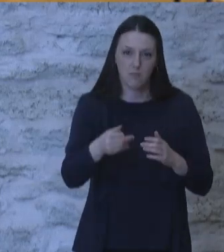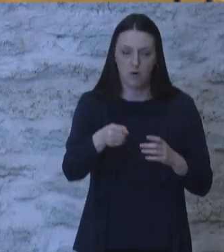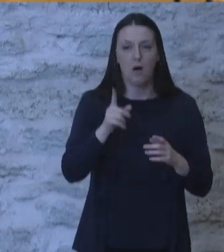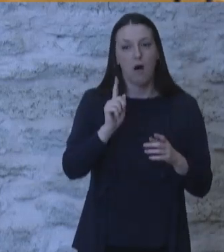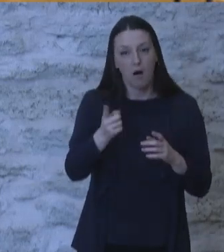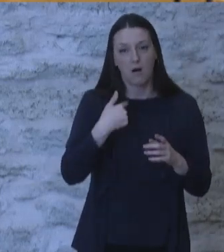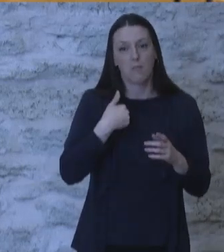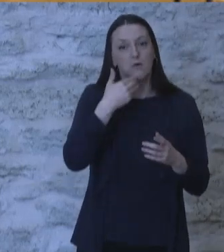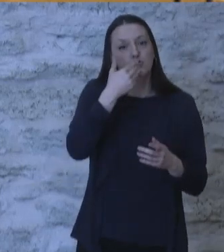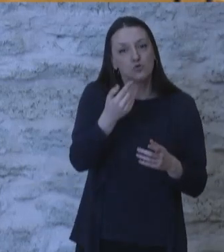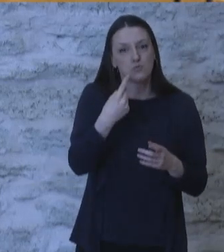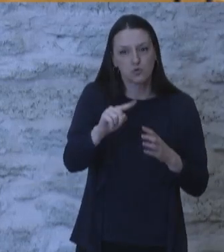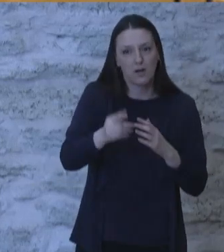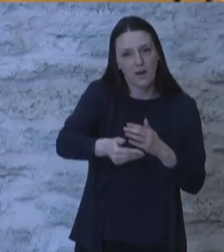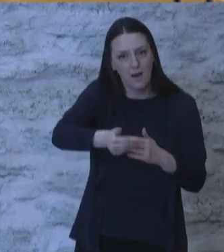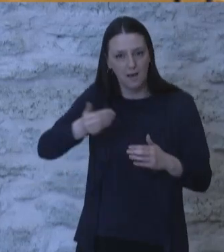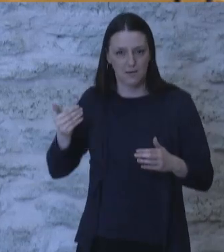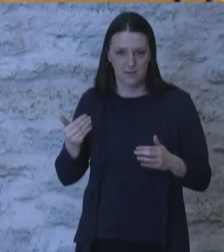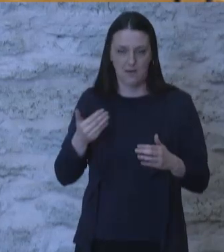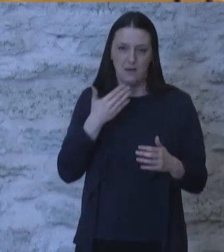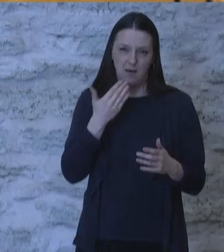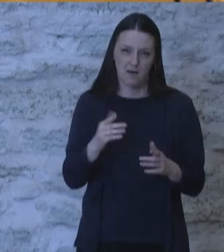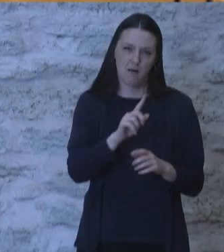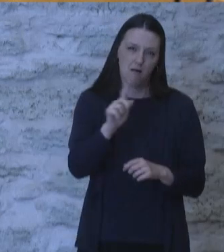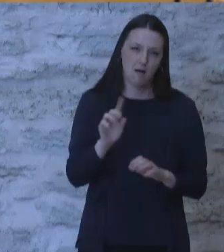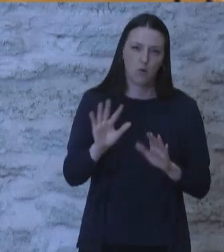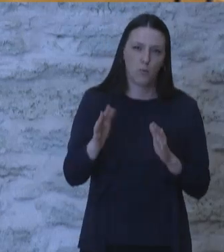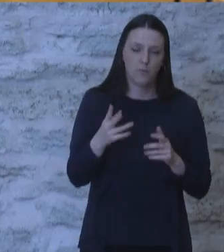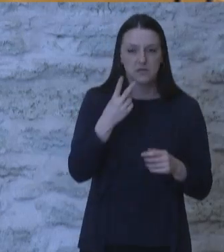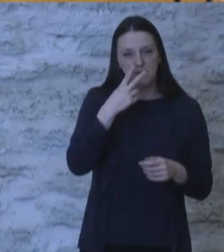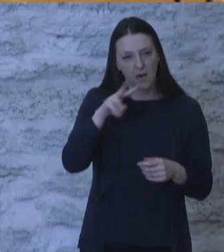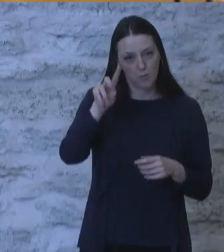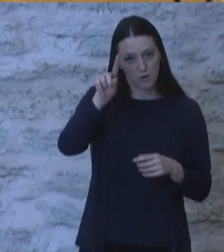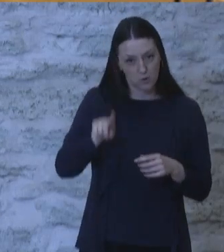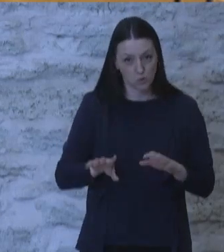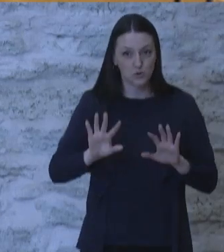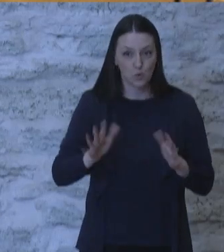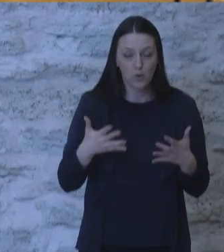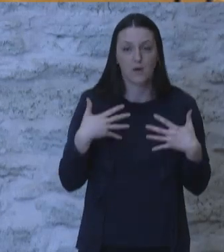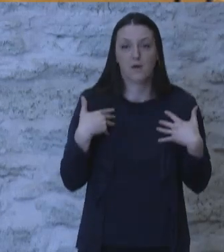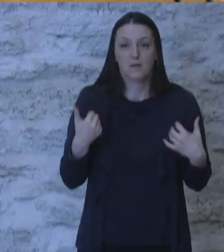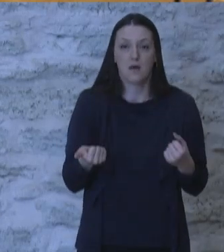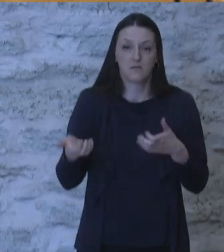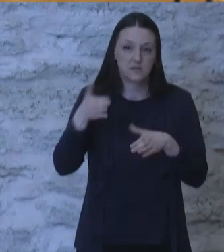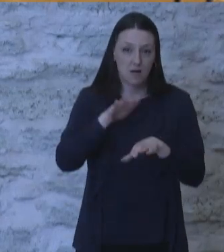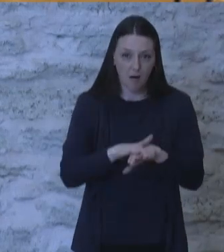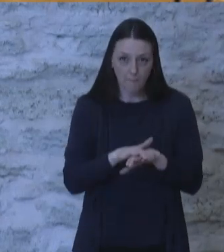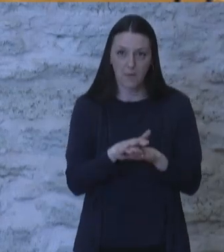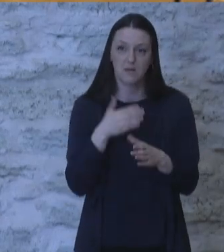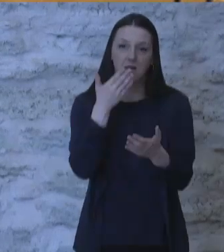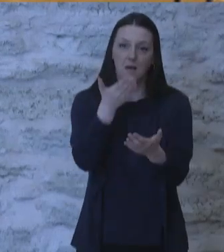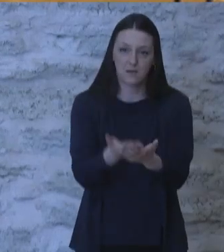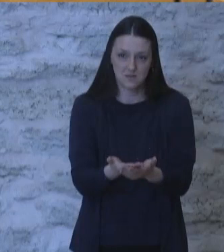umbes kuu aega enne eriolukorra välja kuulutamist, ehk siis seda ajahetke, mille tervise amet esitles